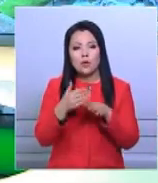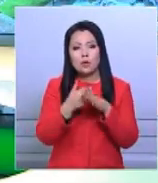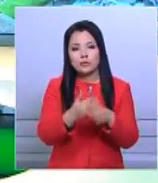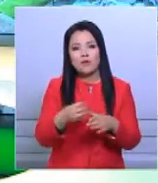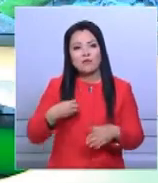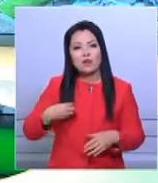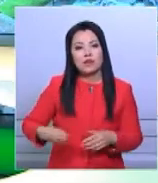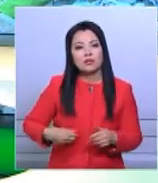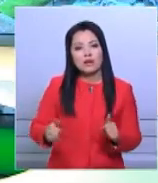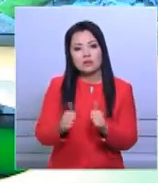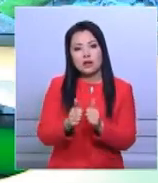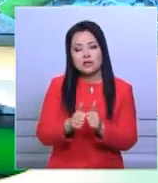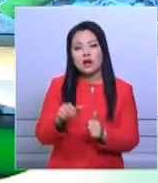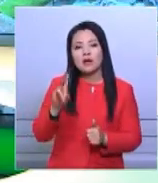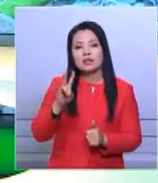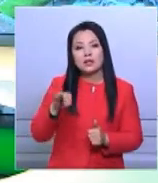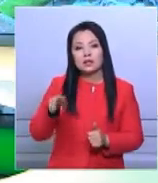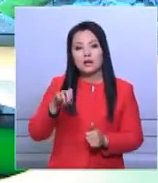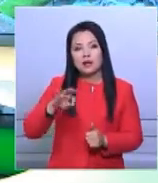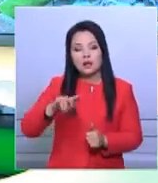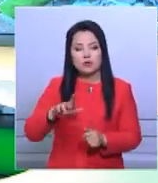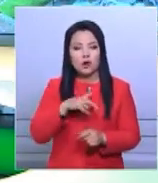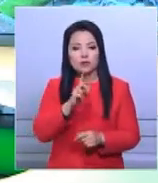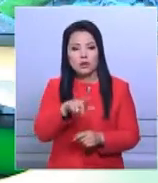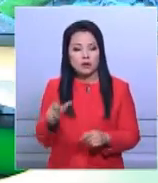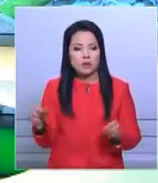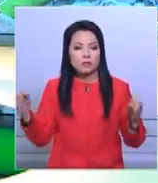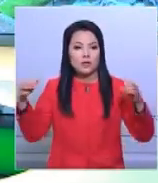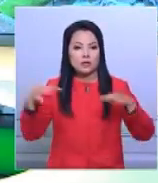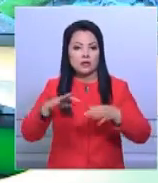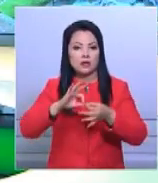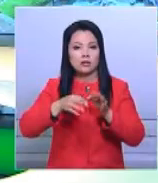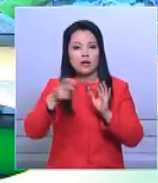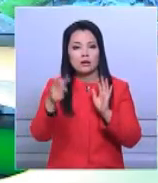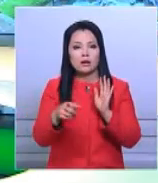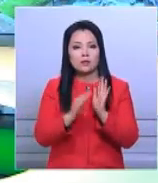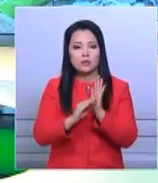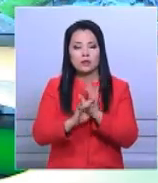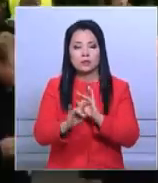көршілес Франция мен Нидерланд азаматтары да барыпты. Тақырыпты тілшіміз тарқатады.